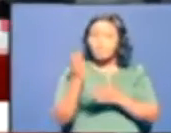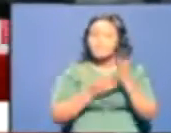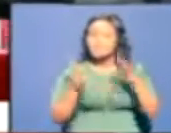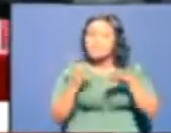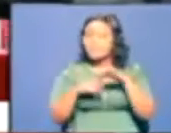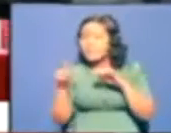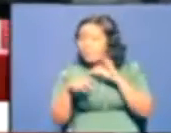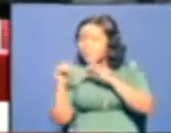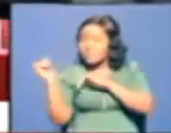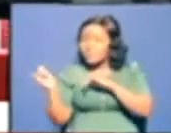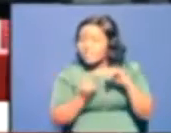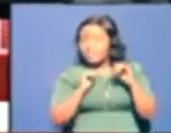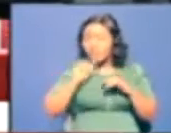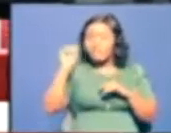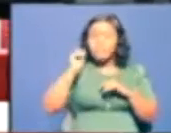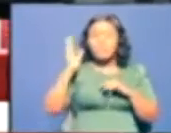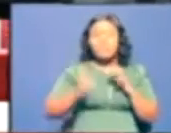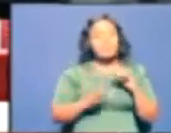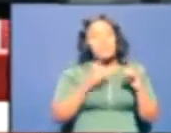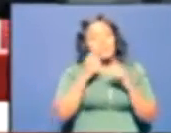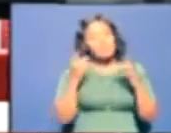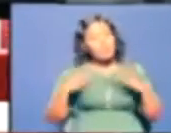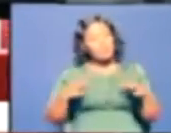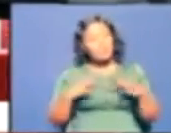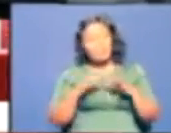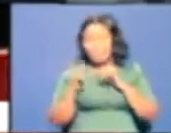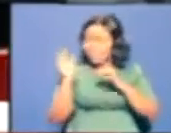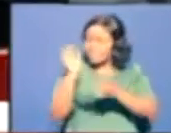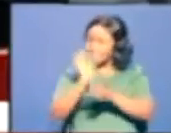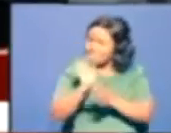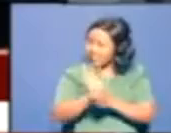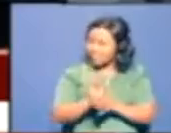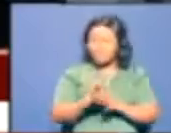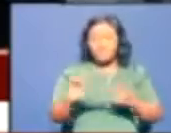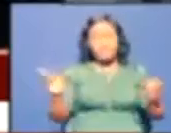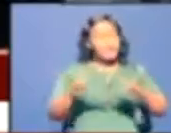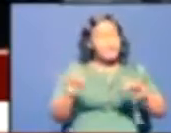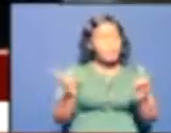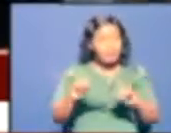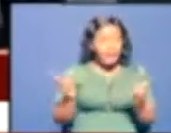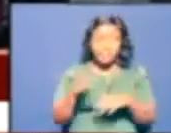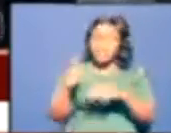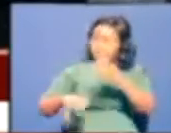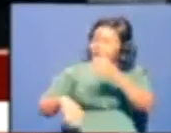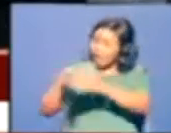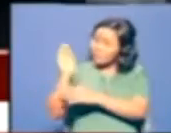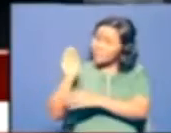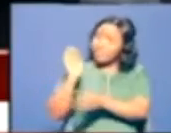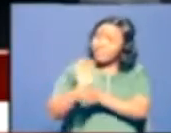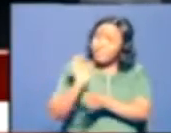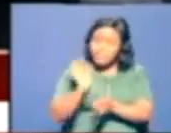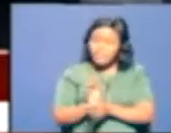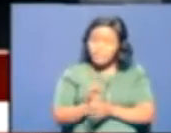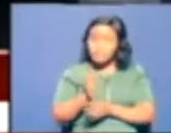public, but not in the church though. Nje ya mazingira ya kanisa, kwa sababu pale